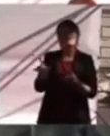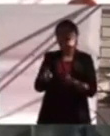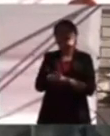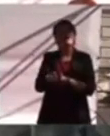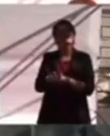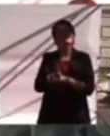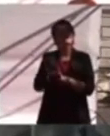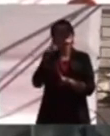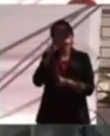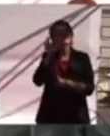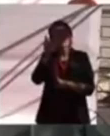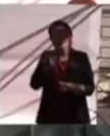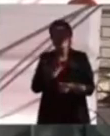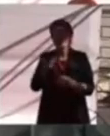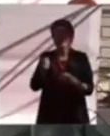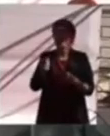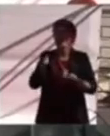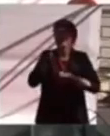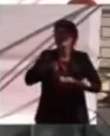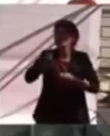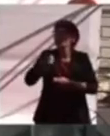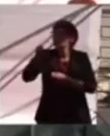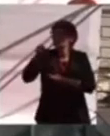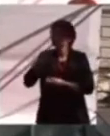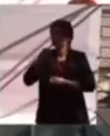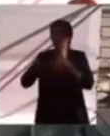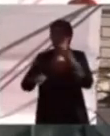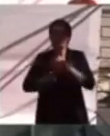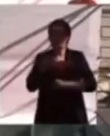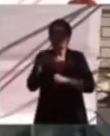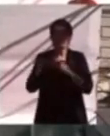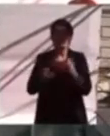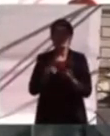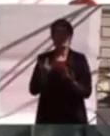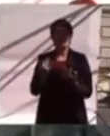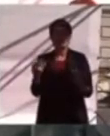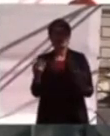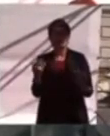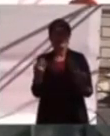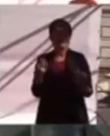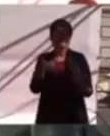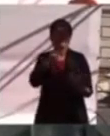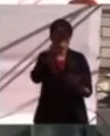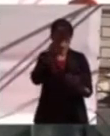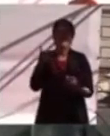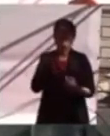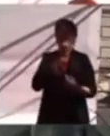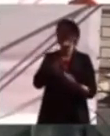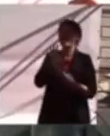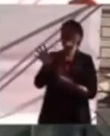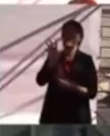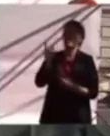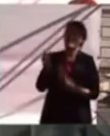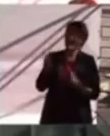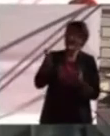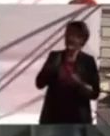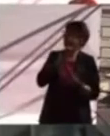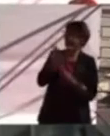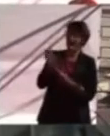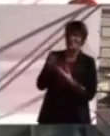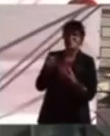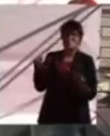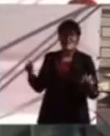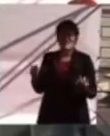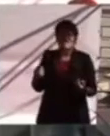voglio favorire comportamenti positivi contano anche gli esempi non so se è chiaro e quindi conta anche il fatto che oggi chi si trova a gestire quei